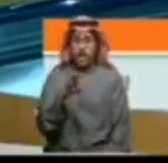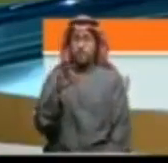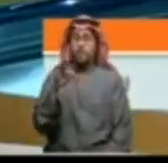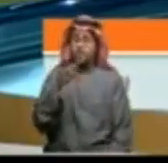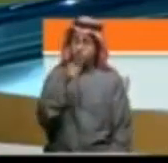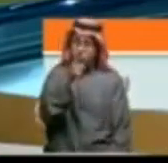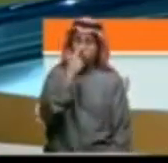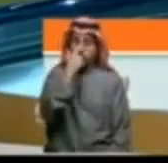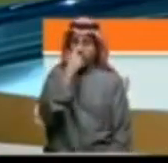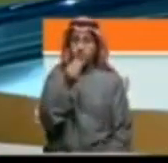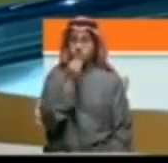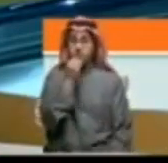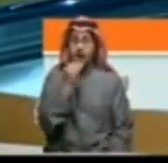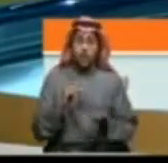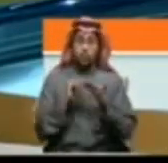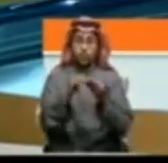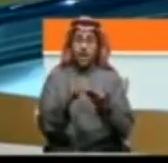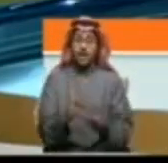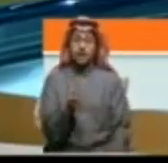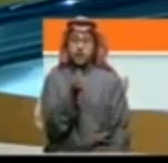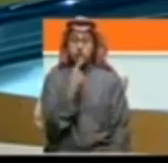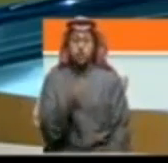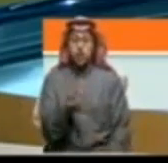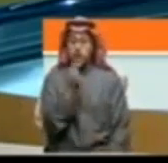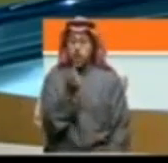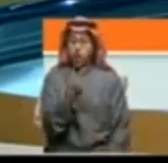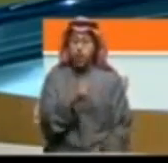طبية متنوعة، وشملت المساعدات